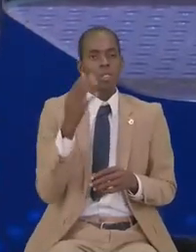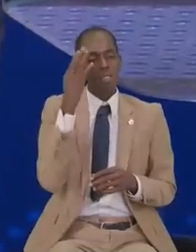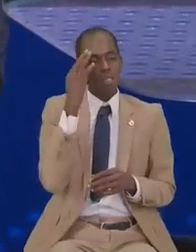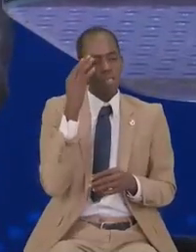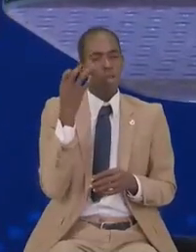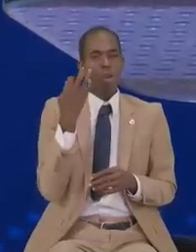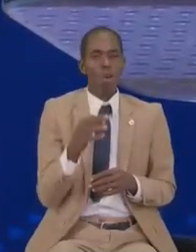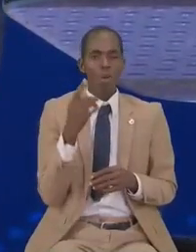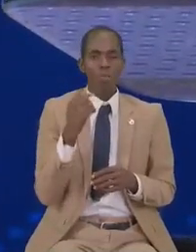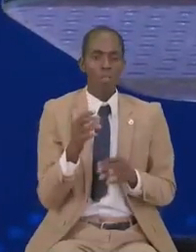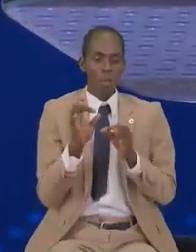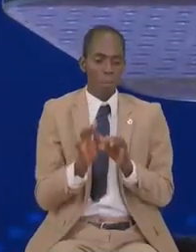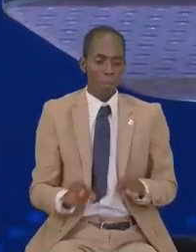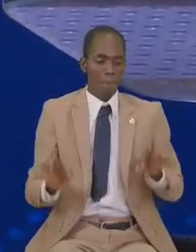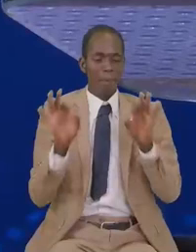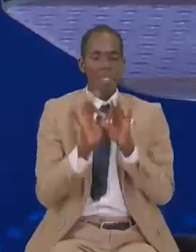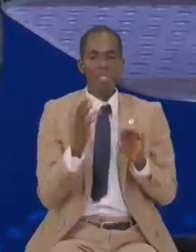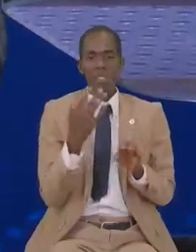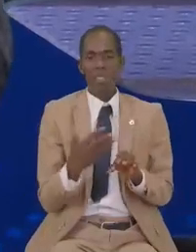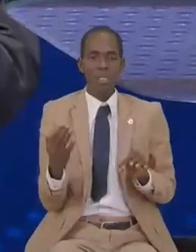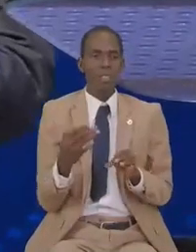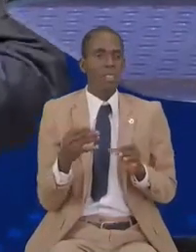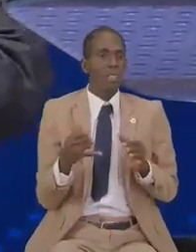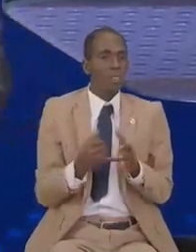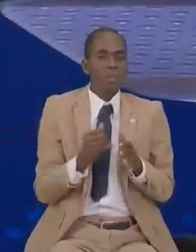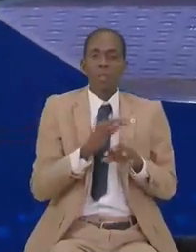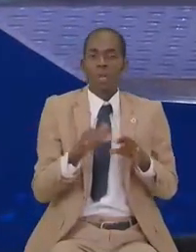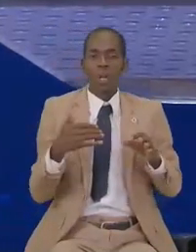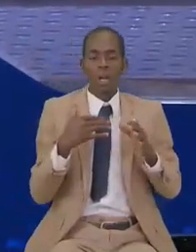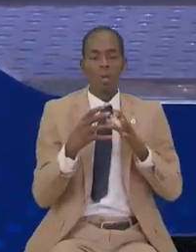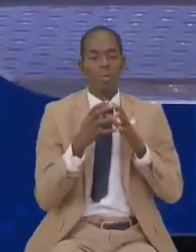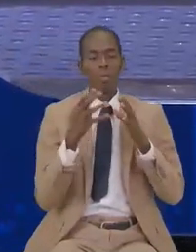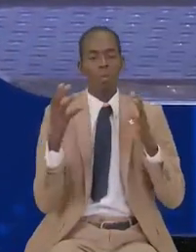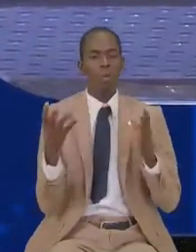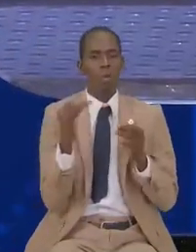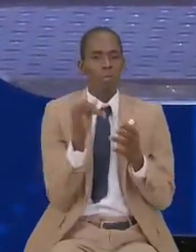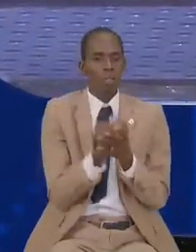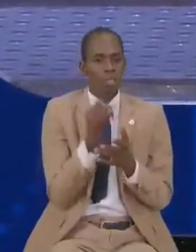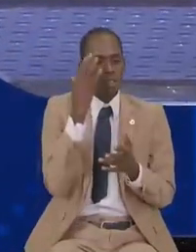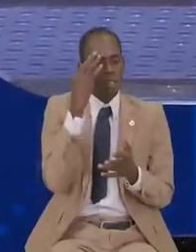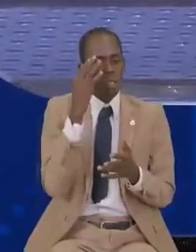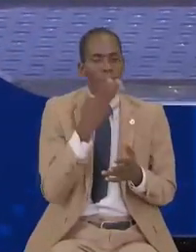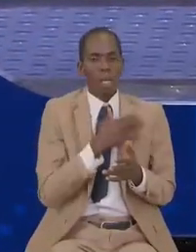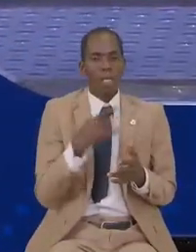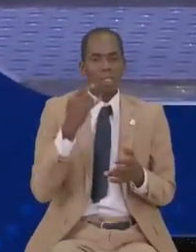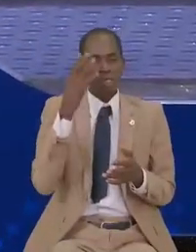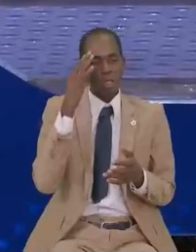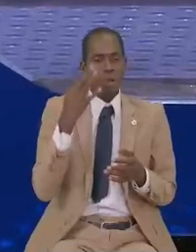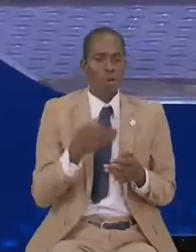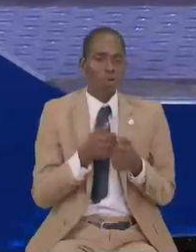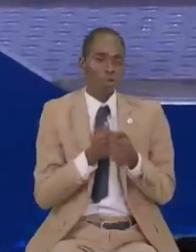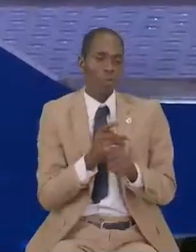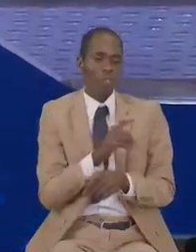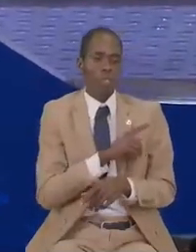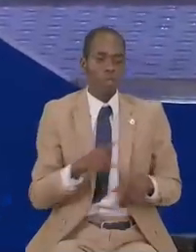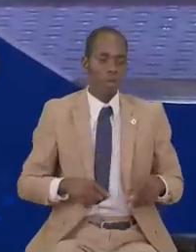la connaissance au sujet des choses importantes dans le cœur de Dieu. Et la connaissance de suivre le Seigneur de façon fidèle,